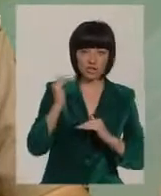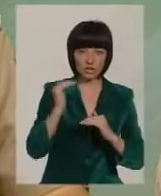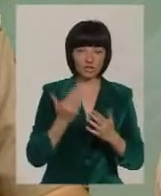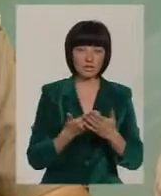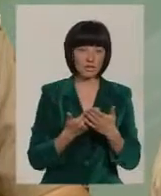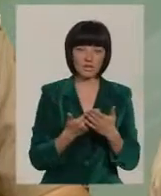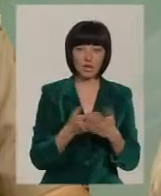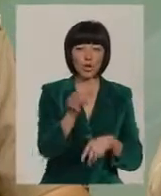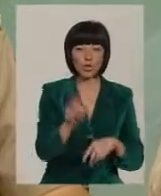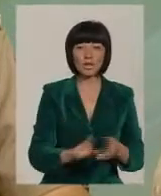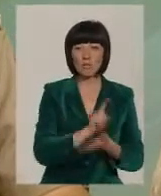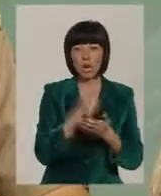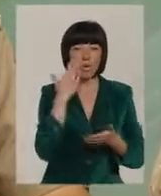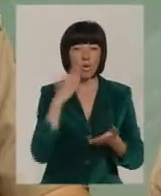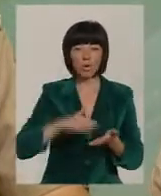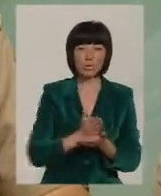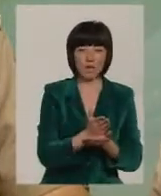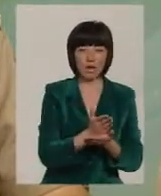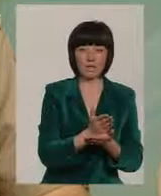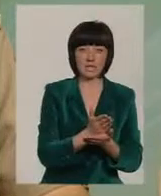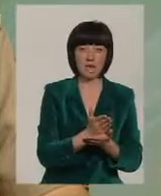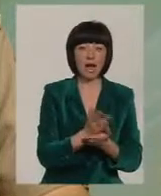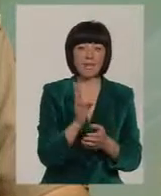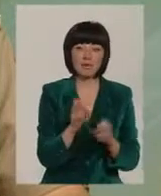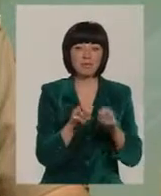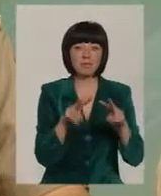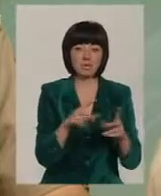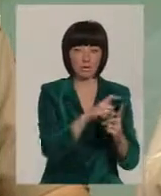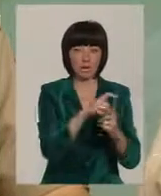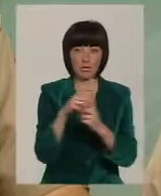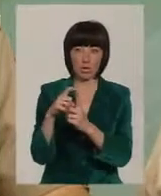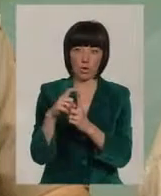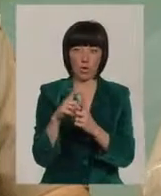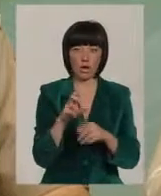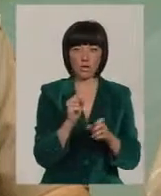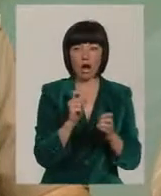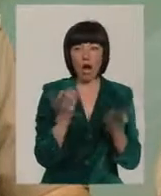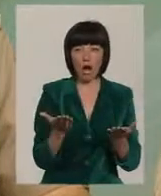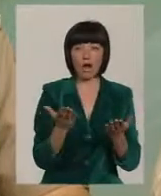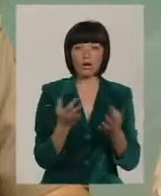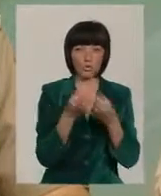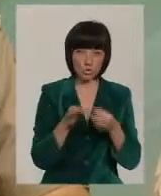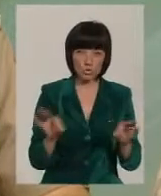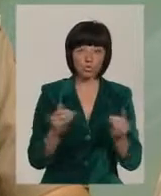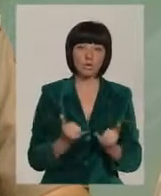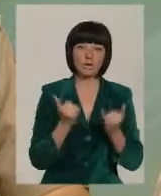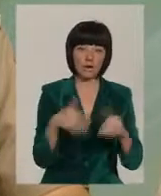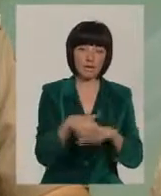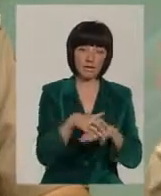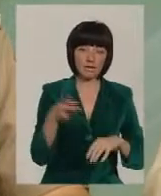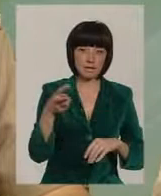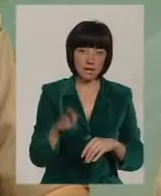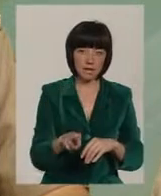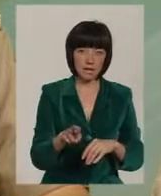норм. Тобто людина має орієнтуватися не спеціалізовані там термінологія, слова, а доступна для населення.